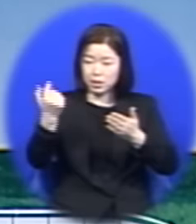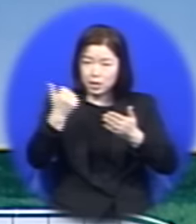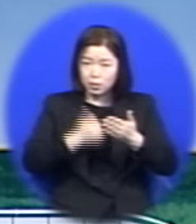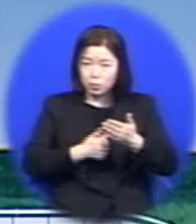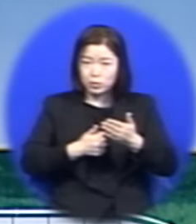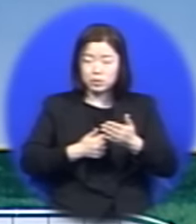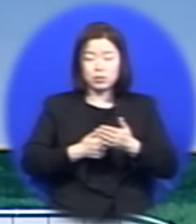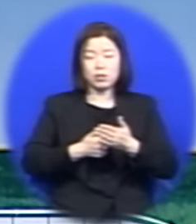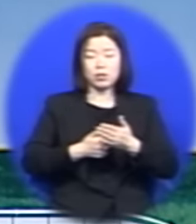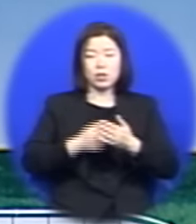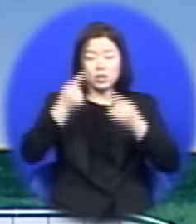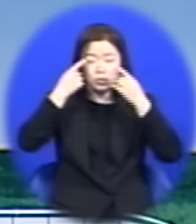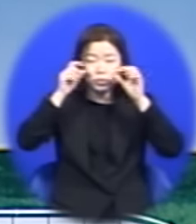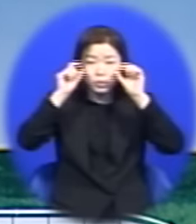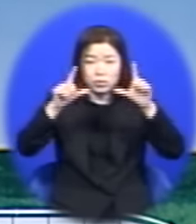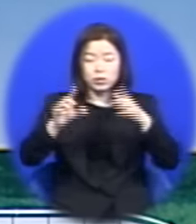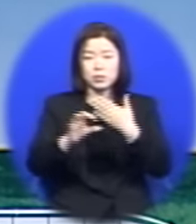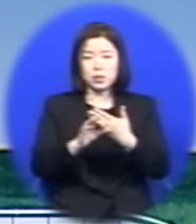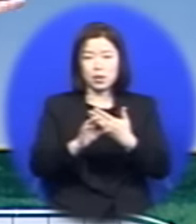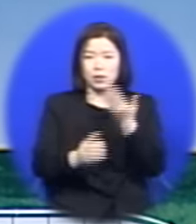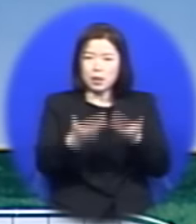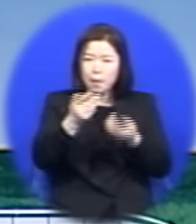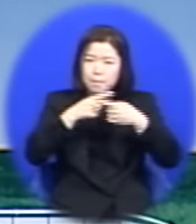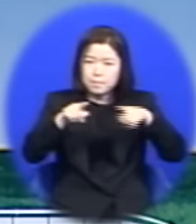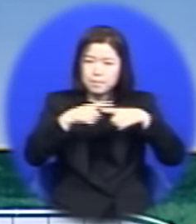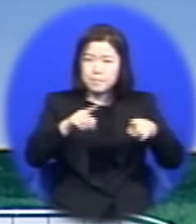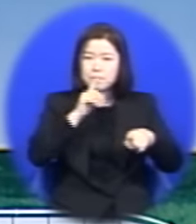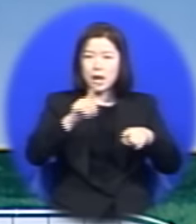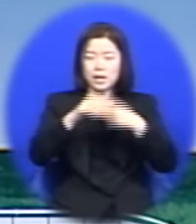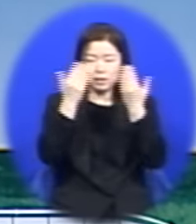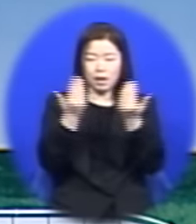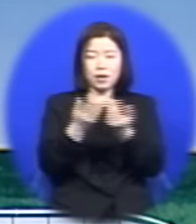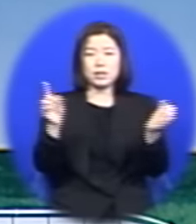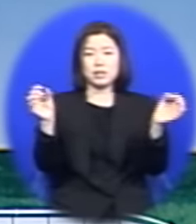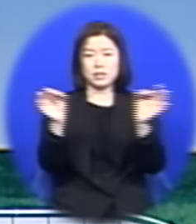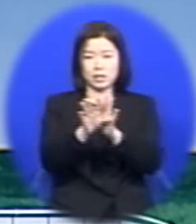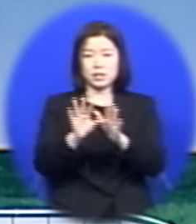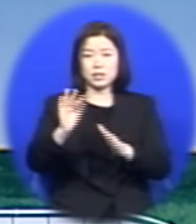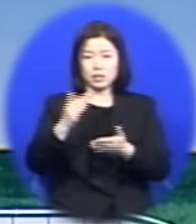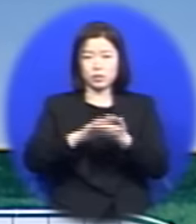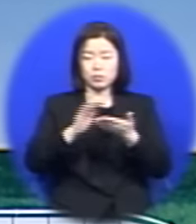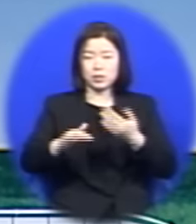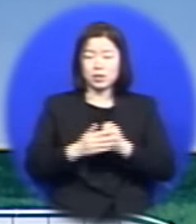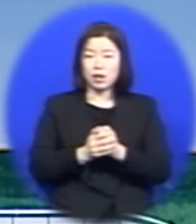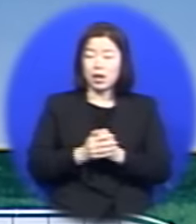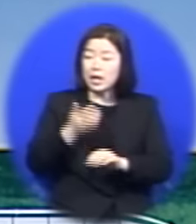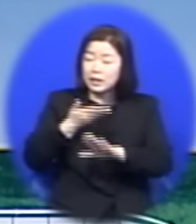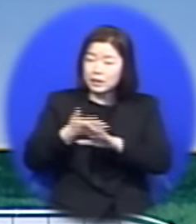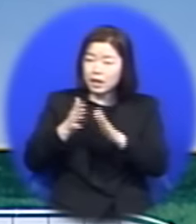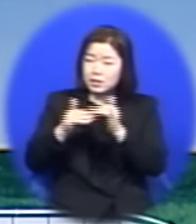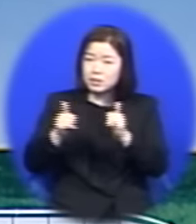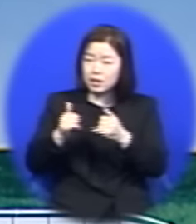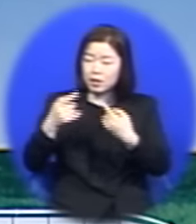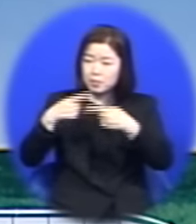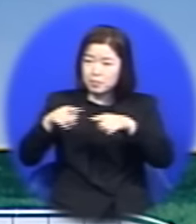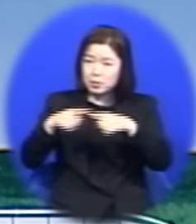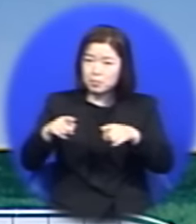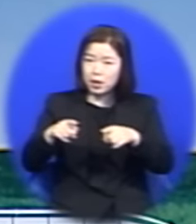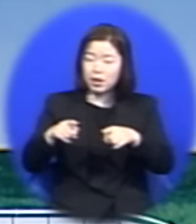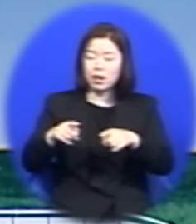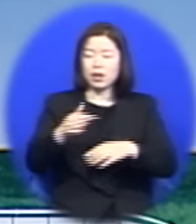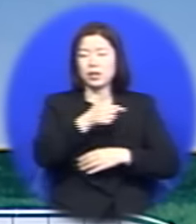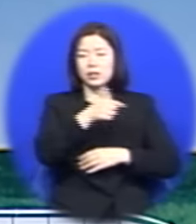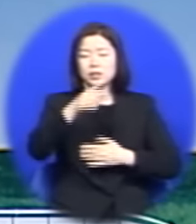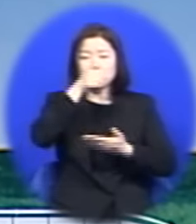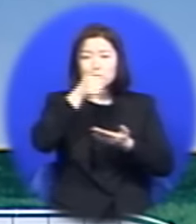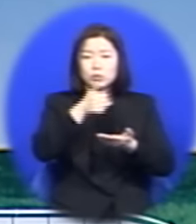뜨이고 나면 그러면 비판하는 말이 다 없어집니다. 남 비판했던 것이 가장 큰 죄라고 깨닫게